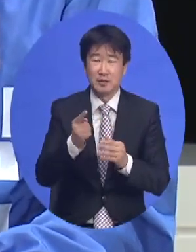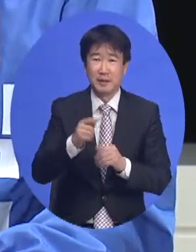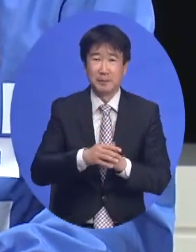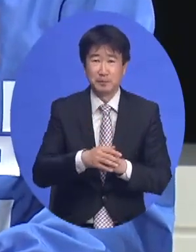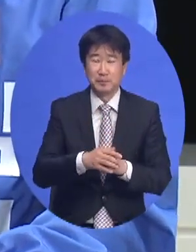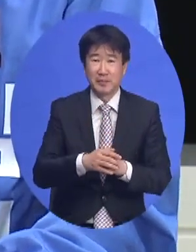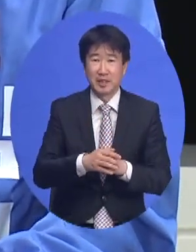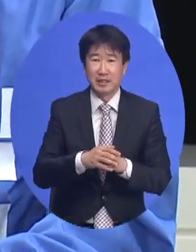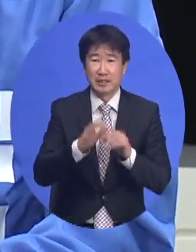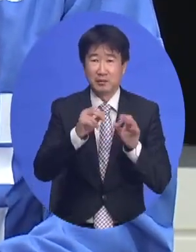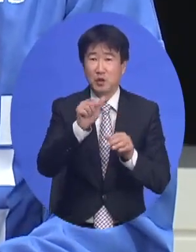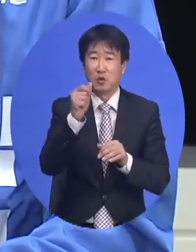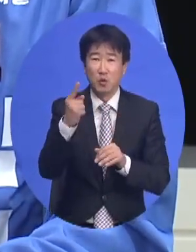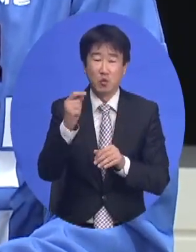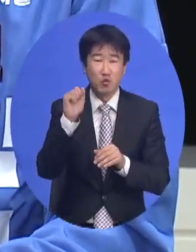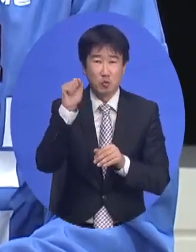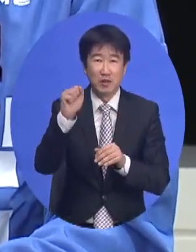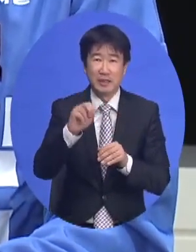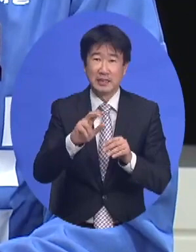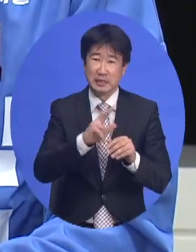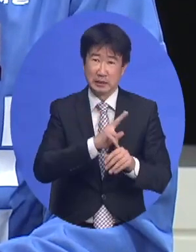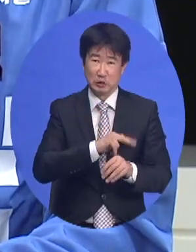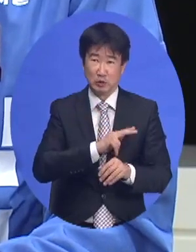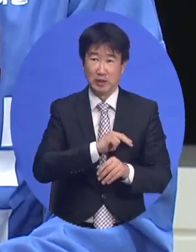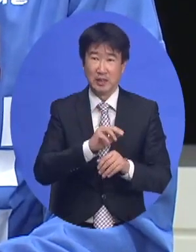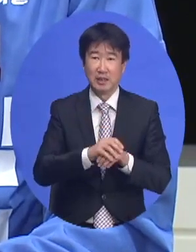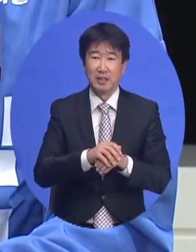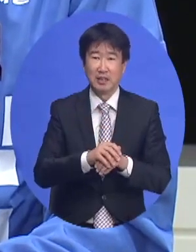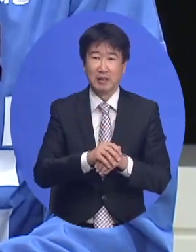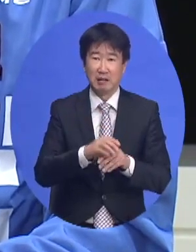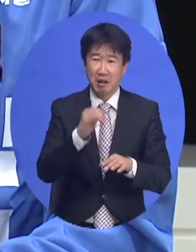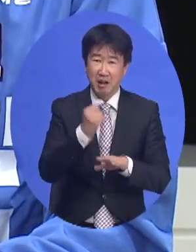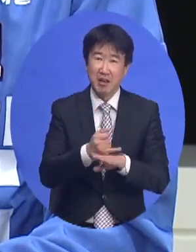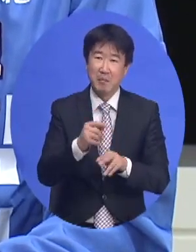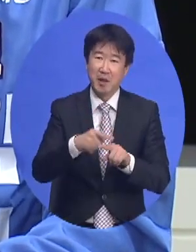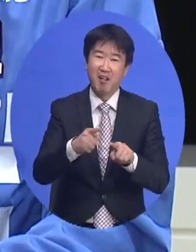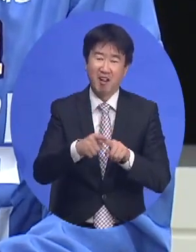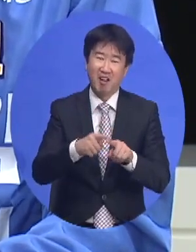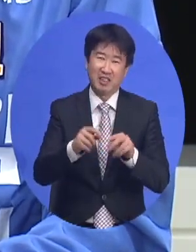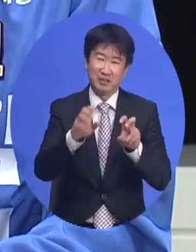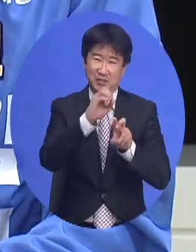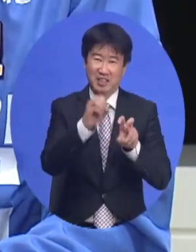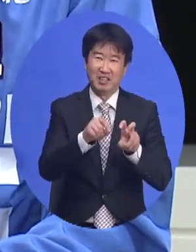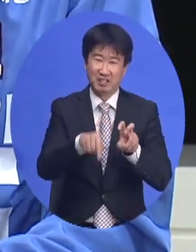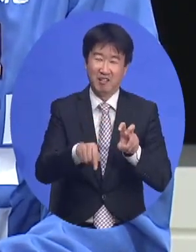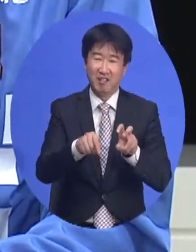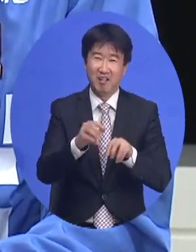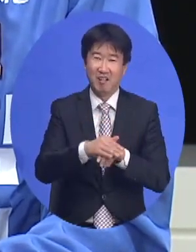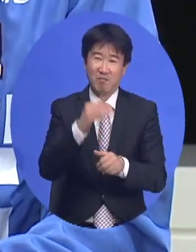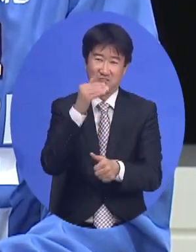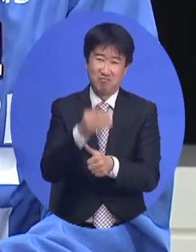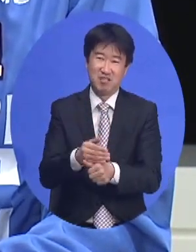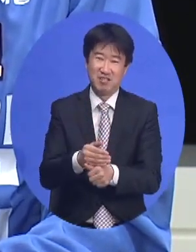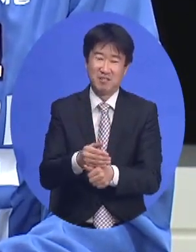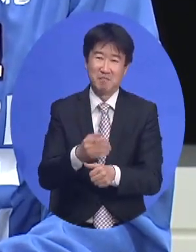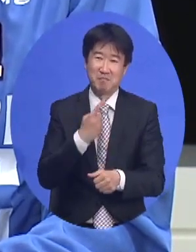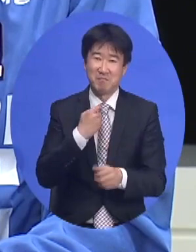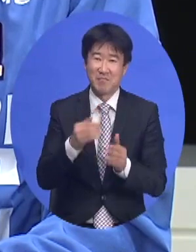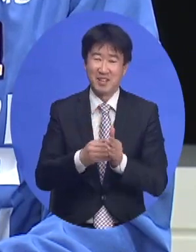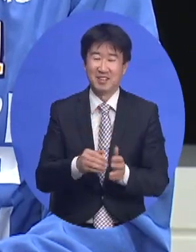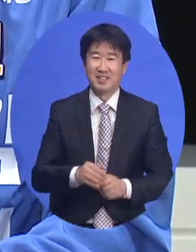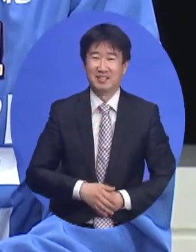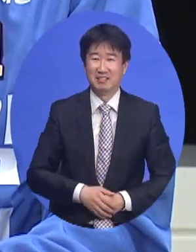후보는 말하자면 이 의원 하위 평가 20% 안에 들어가지고 컷오프 당한 일이